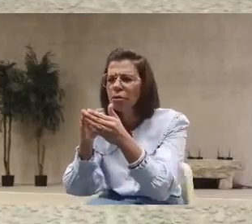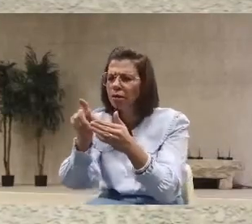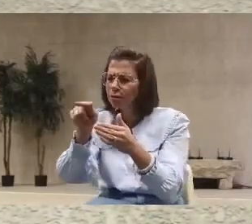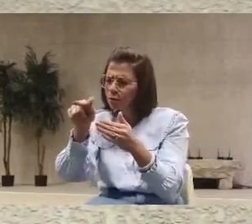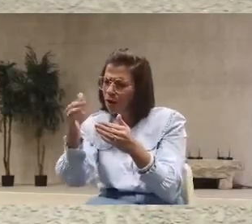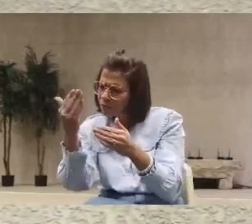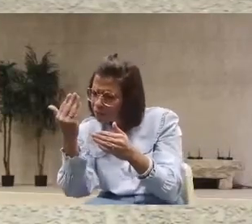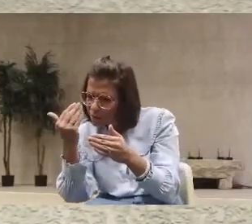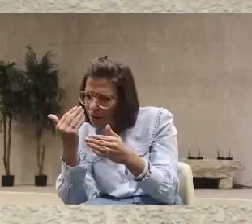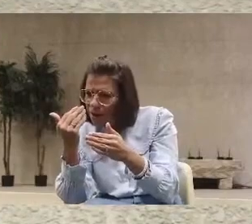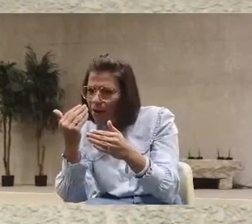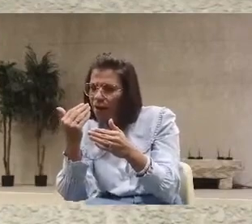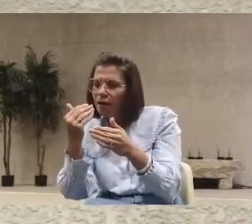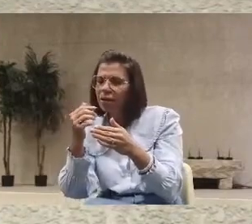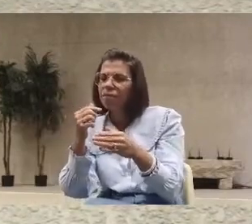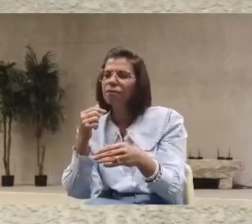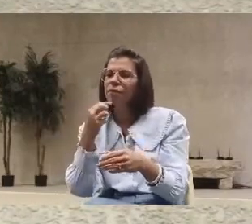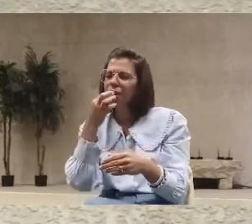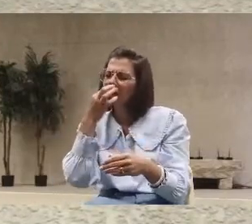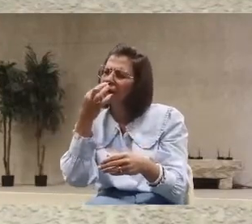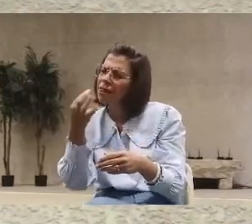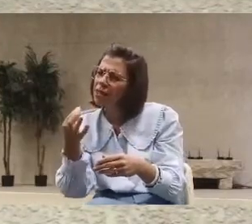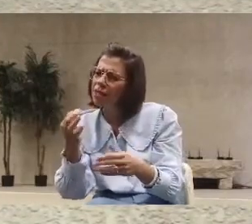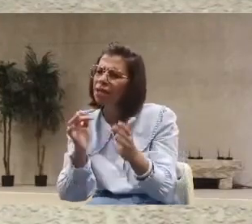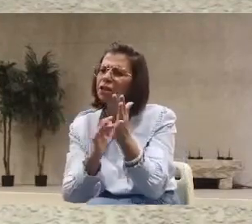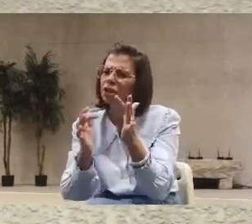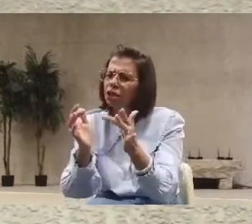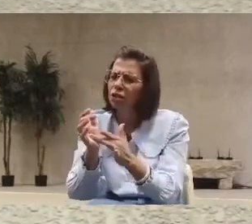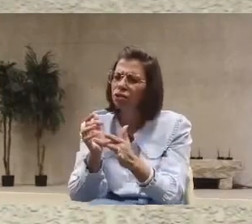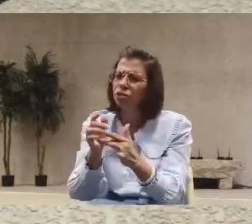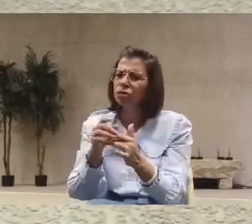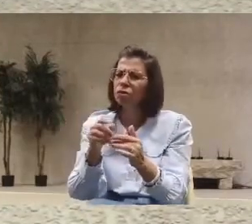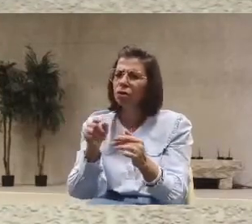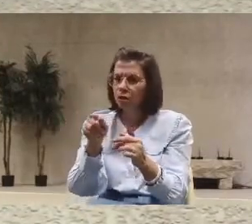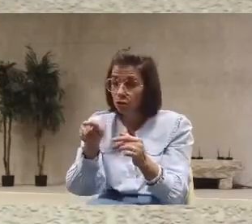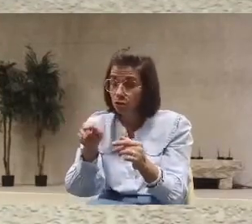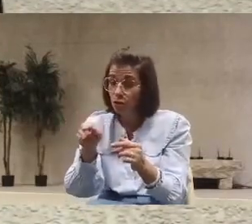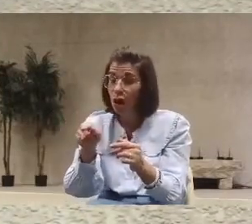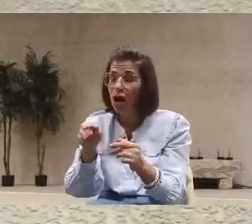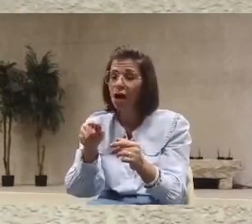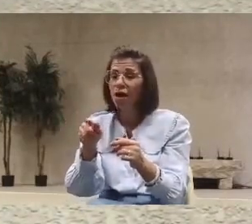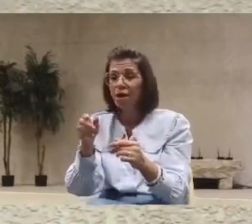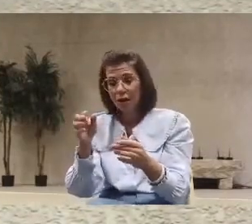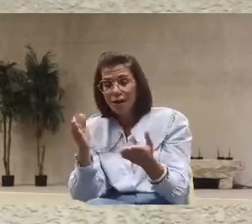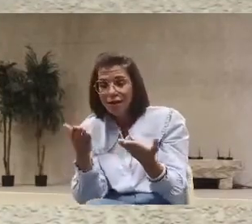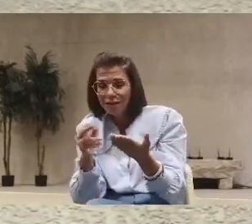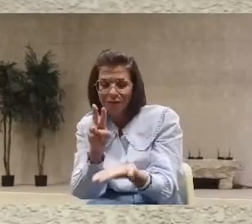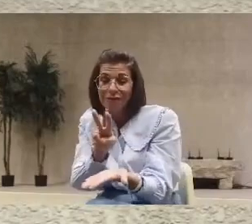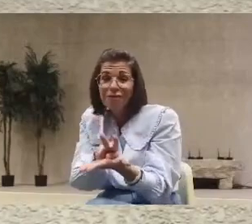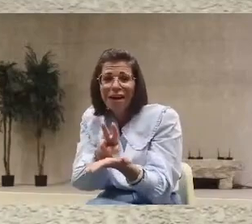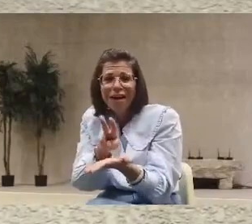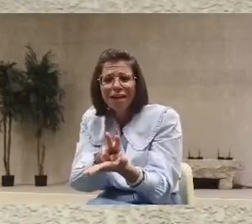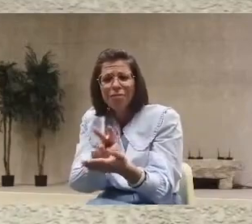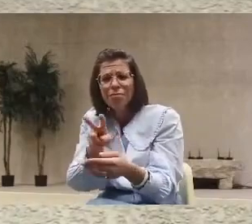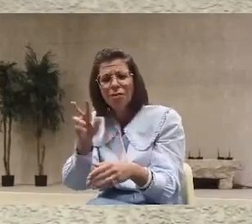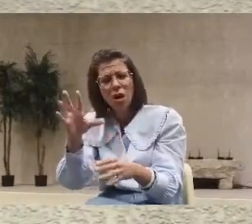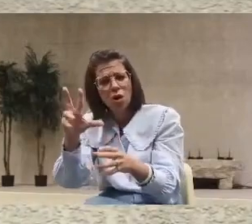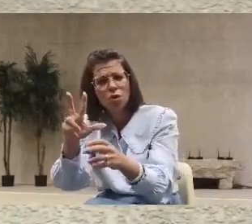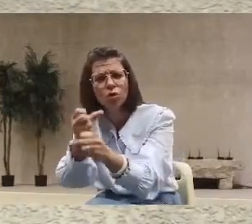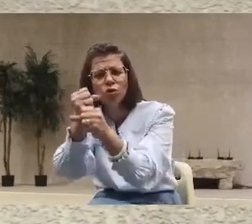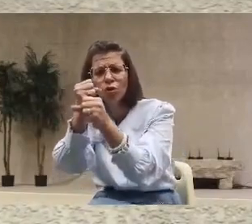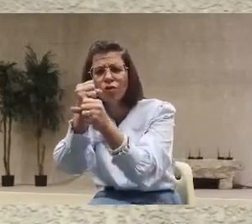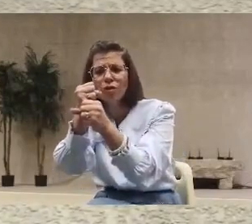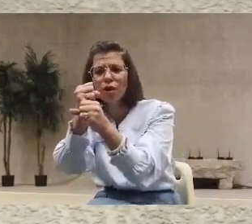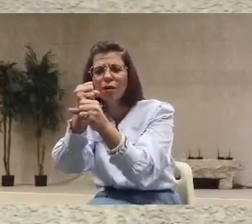Et voici dans Luc chapitre 6 verset 21, Jésus qui va répondre de cette manière-là alors même